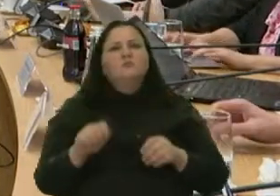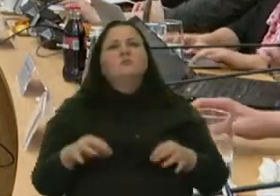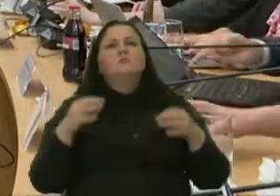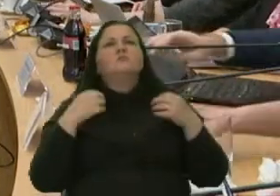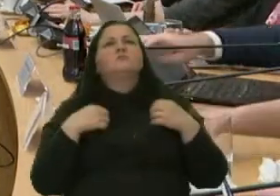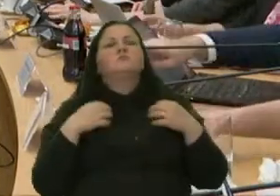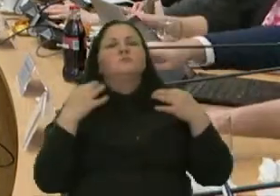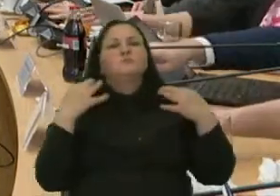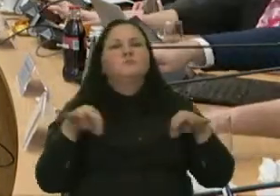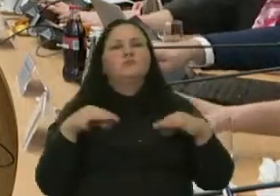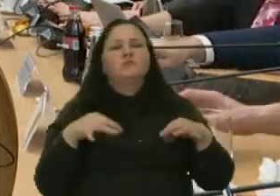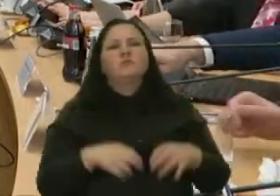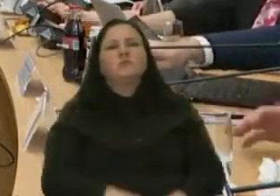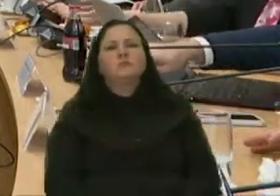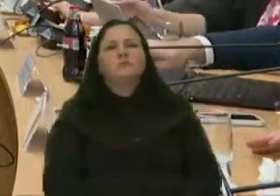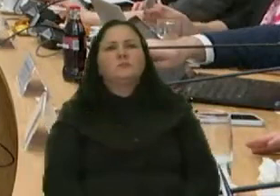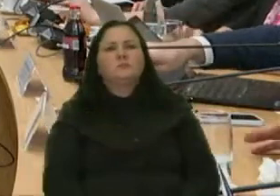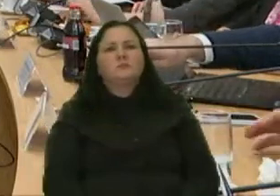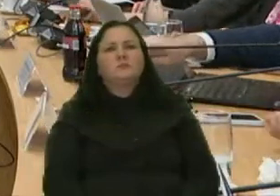10